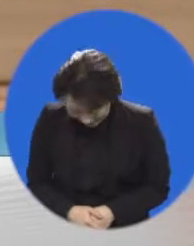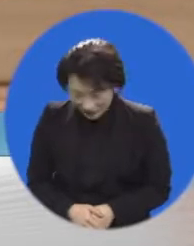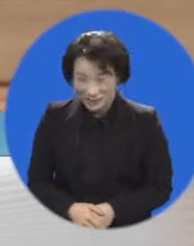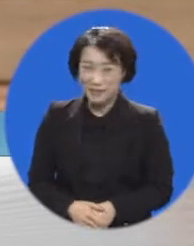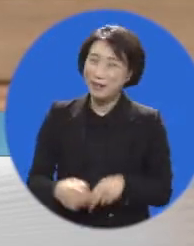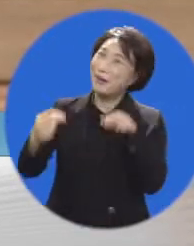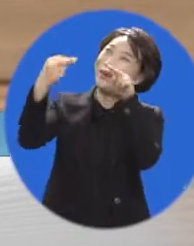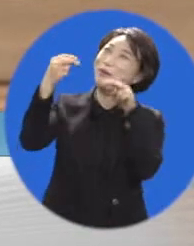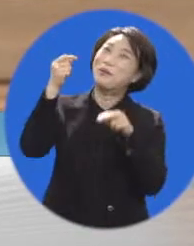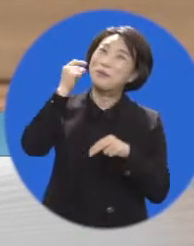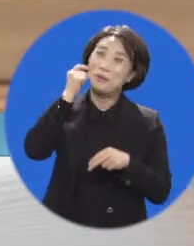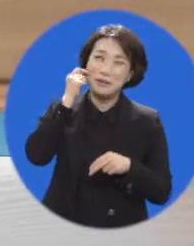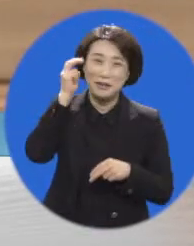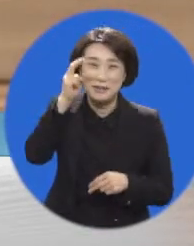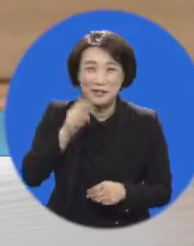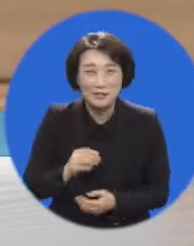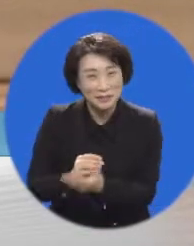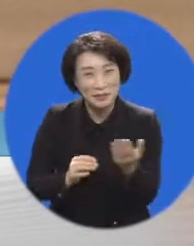불낯이 없을 정도로